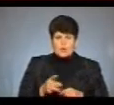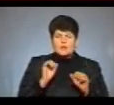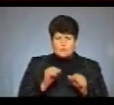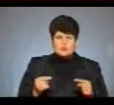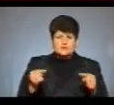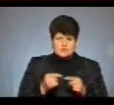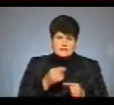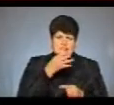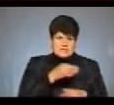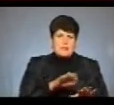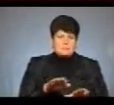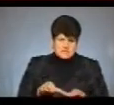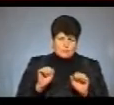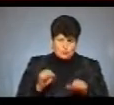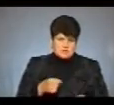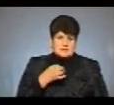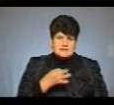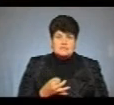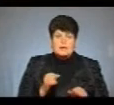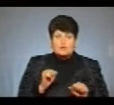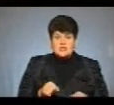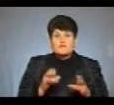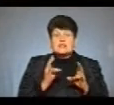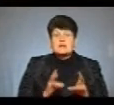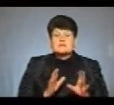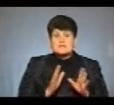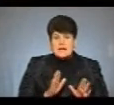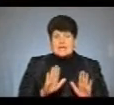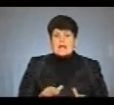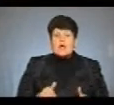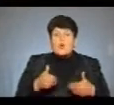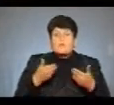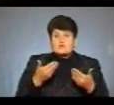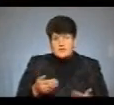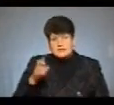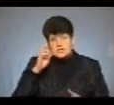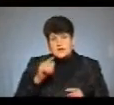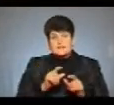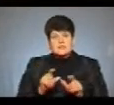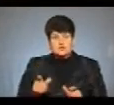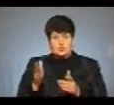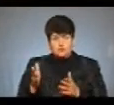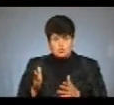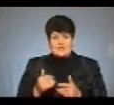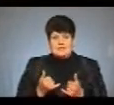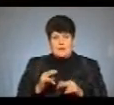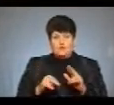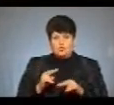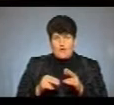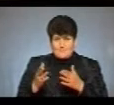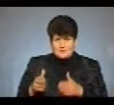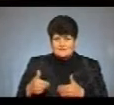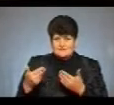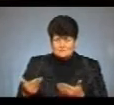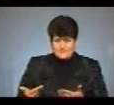і місцевості в тому числі, які потенційно небезпечні, і рекомендувати, відповідно, державні структури для забудовників, можуть давати